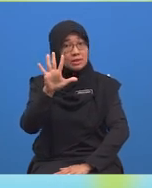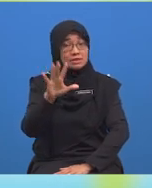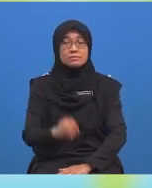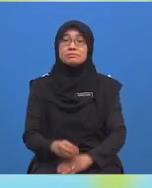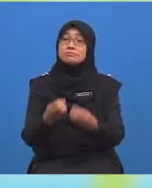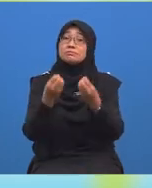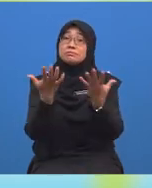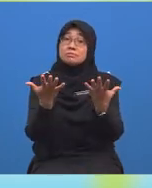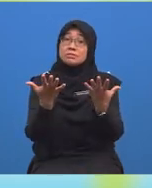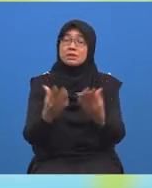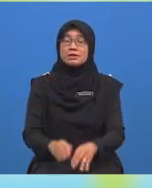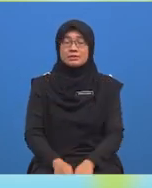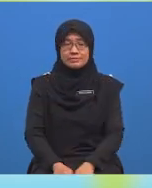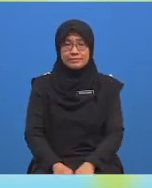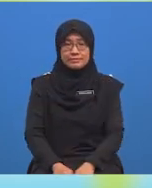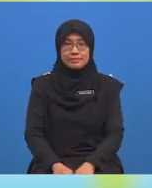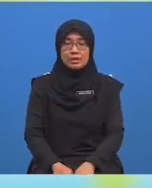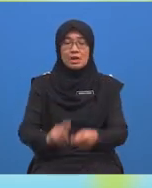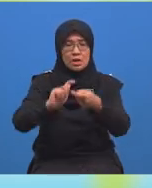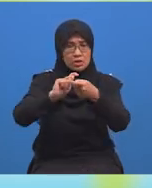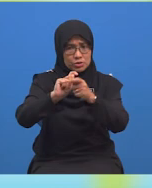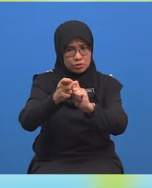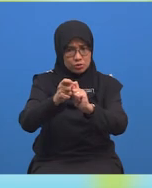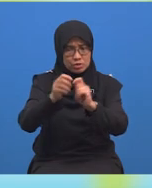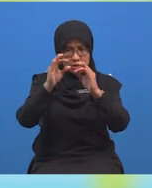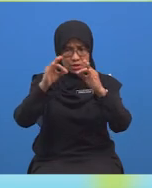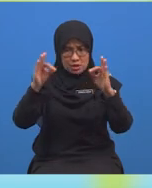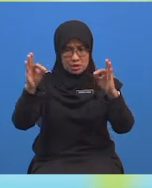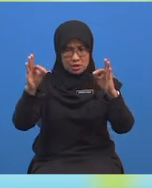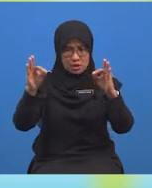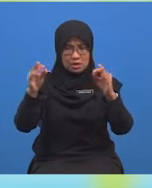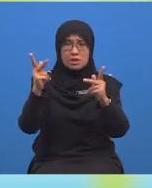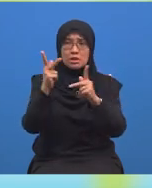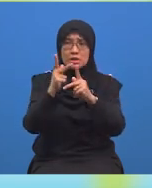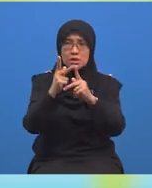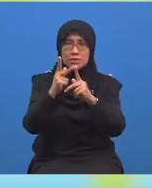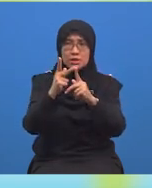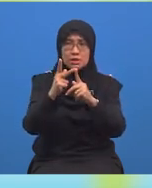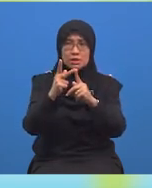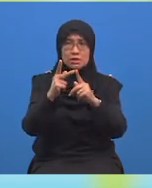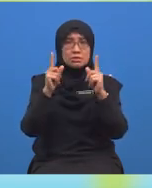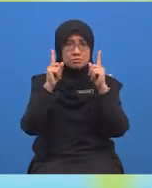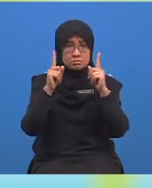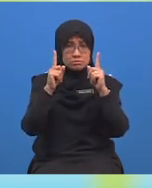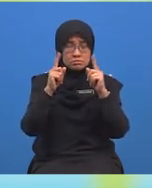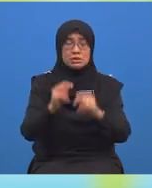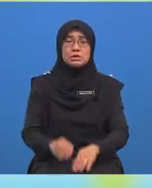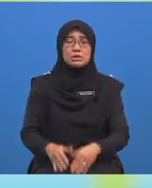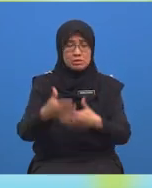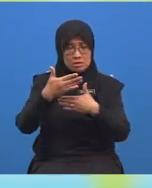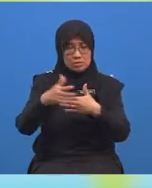0.05. Kita mulakan dengan menukarkan ayat matematik tersebut kepada bentuk lazim.